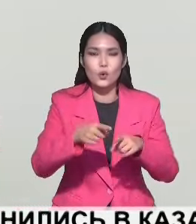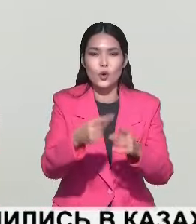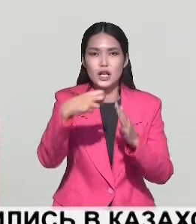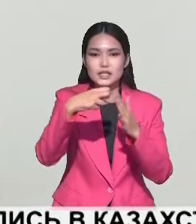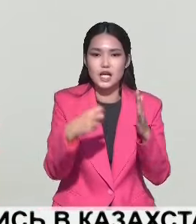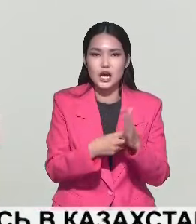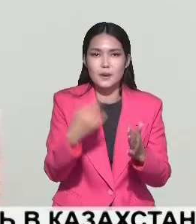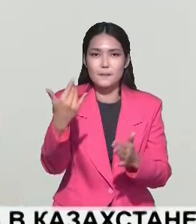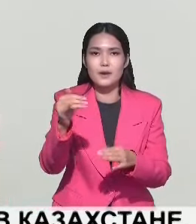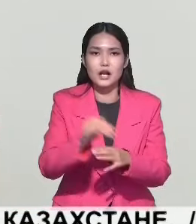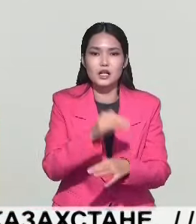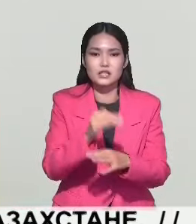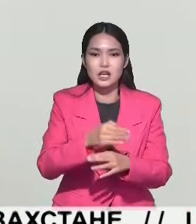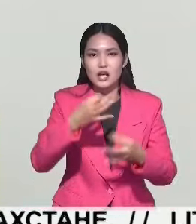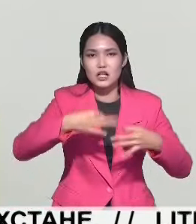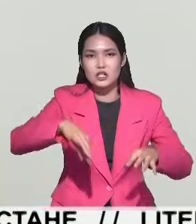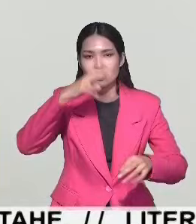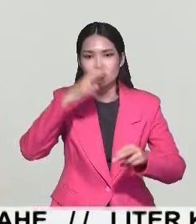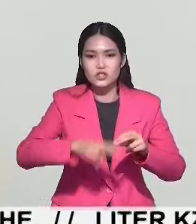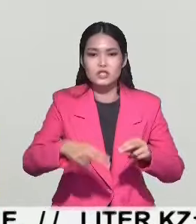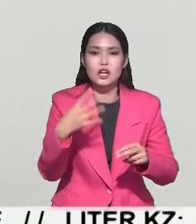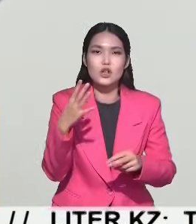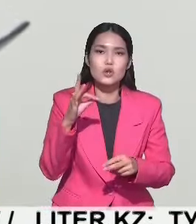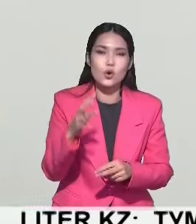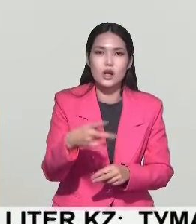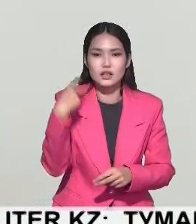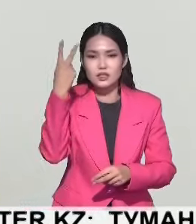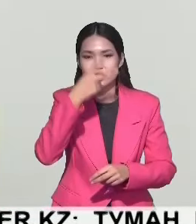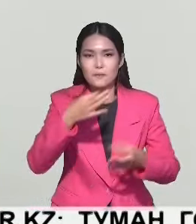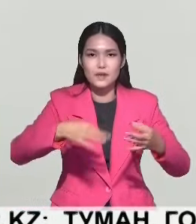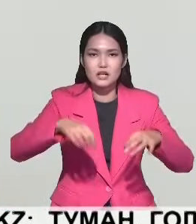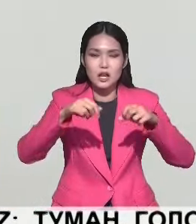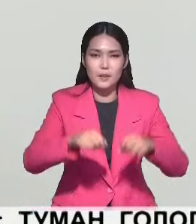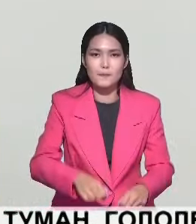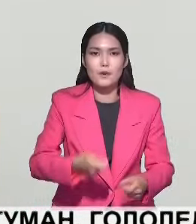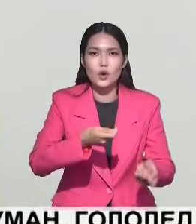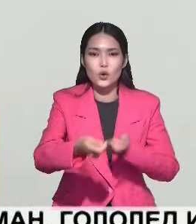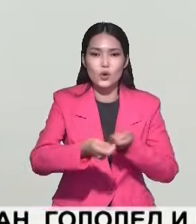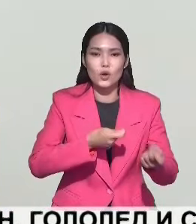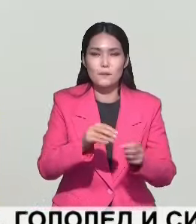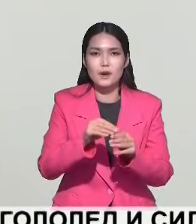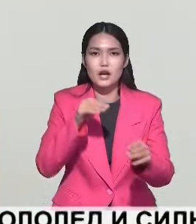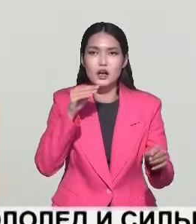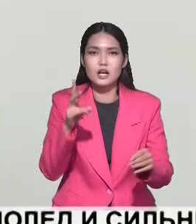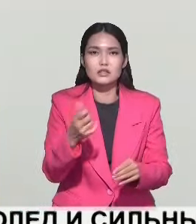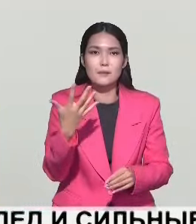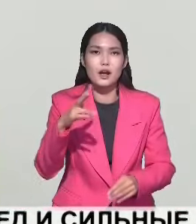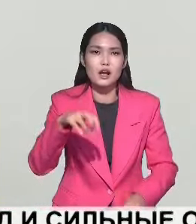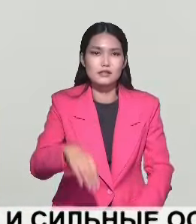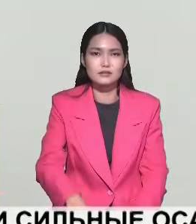Ему назначено наказание в виде лишения свободы на срок 2 года с лишением права управления транспортным средством на 5 лет.